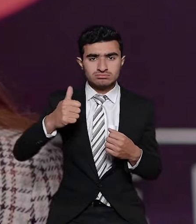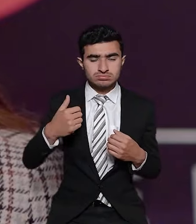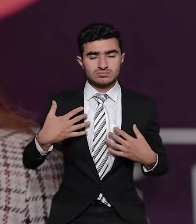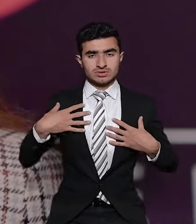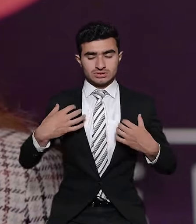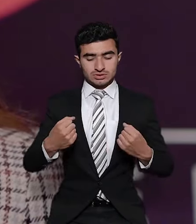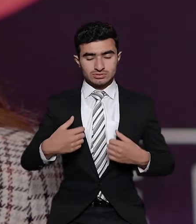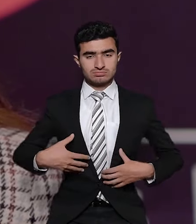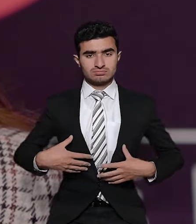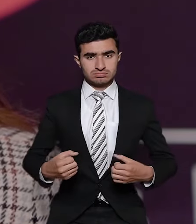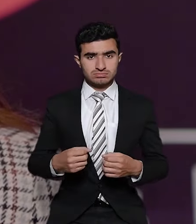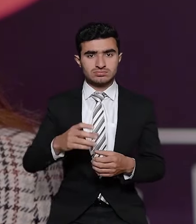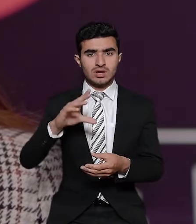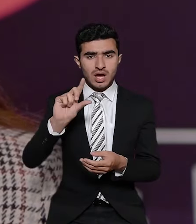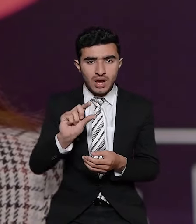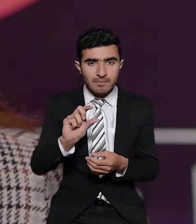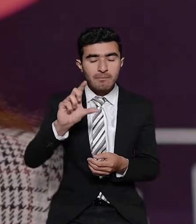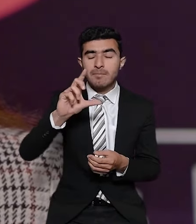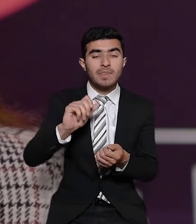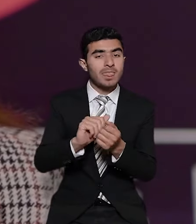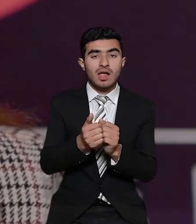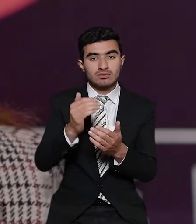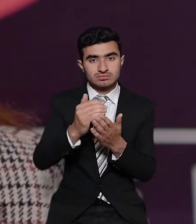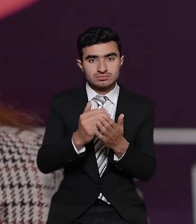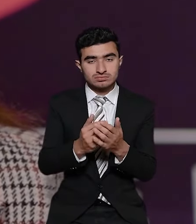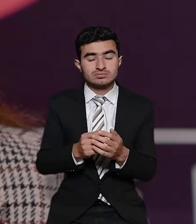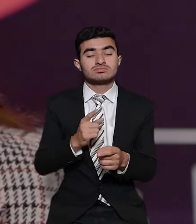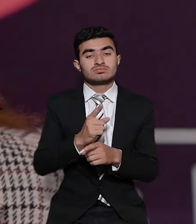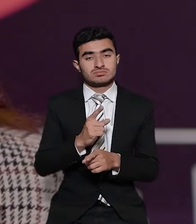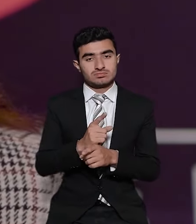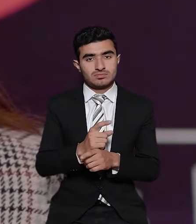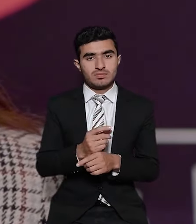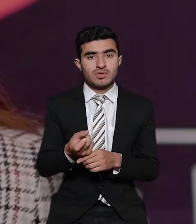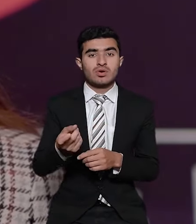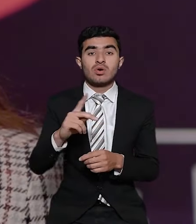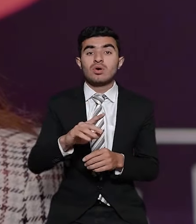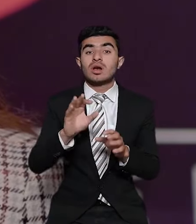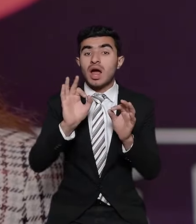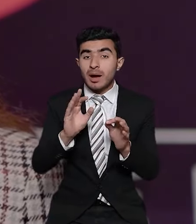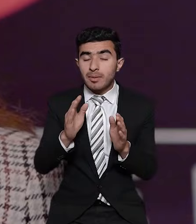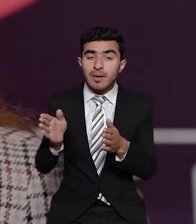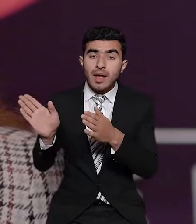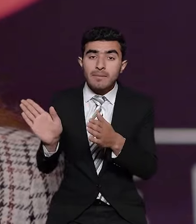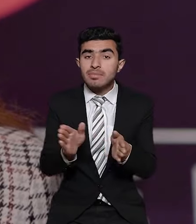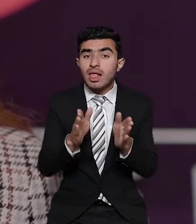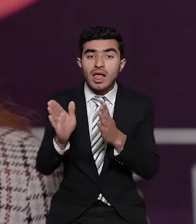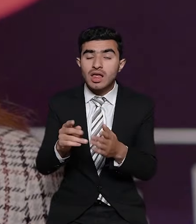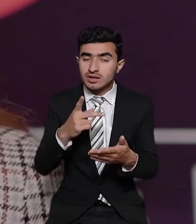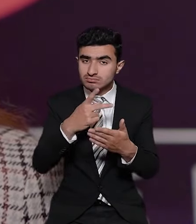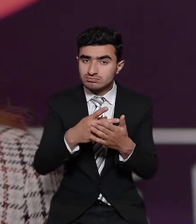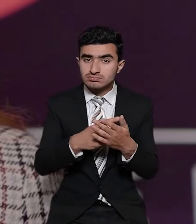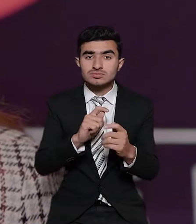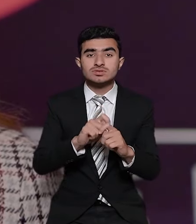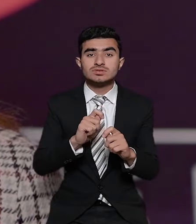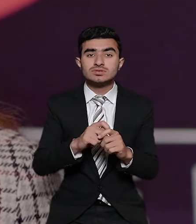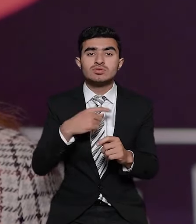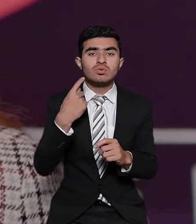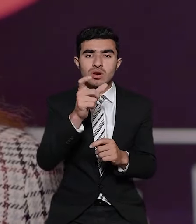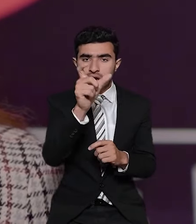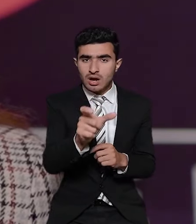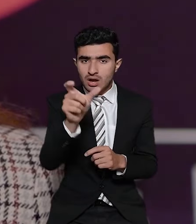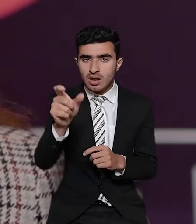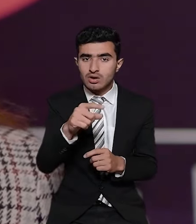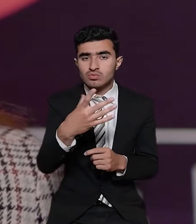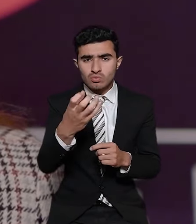ہے، ایک پلان ہونا چاہیے. سو وہ پلان جو ہے وہ کون بناتا ہے؟ وہ پلان جو ہے ٹرینڈ